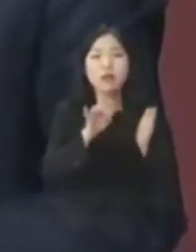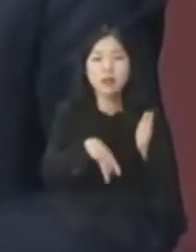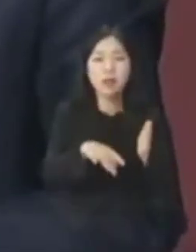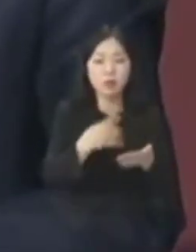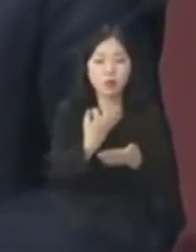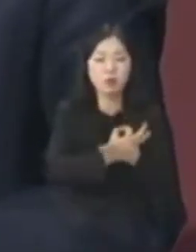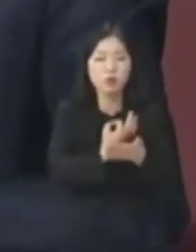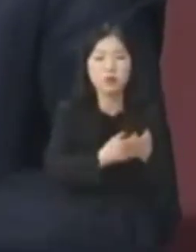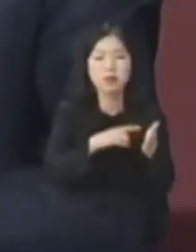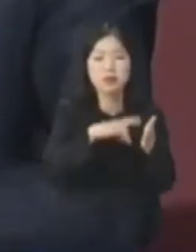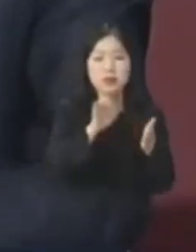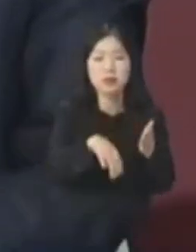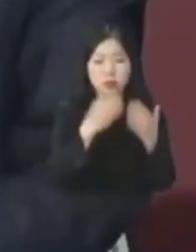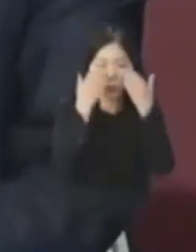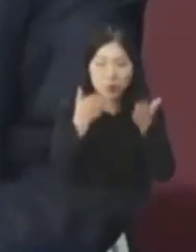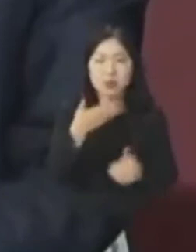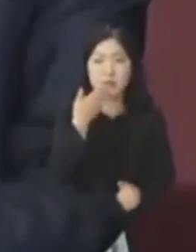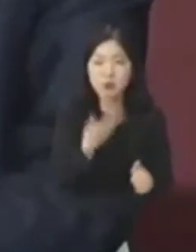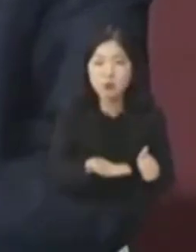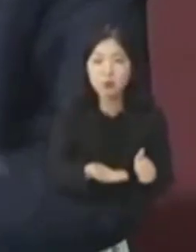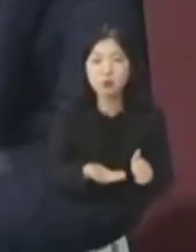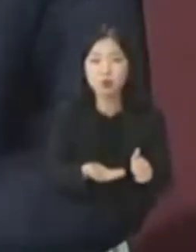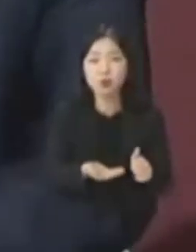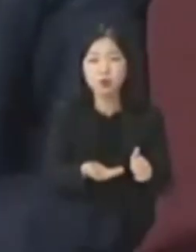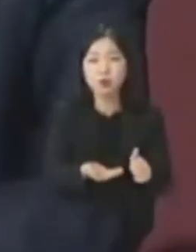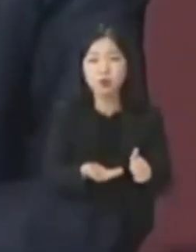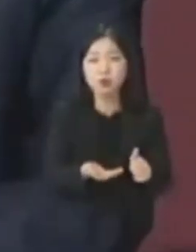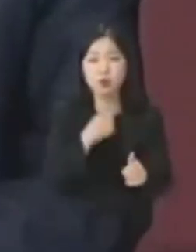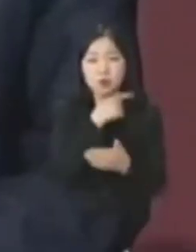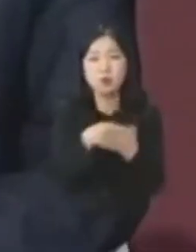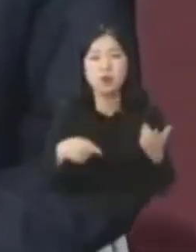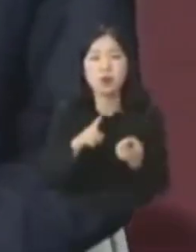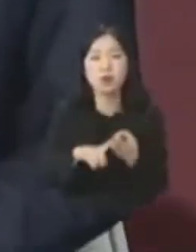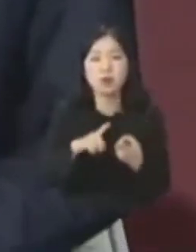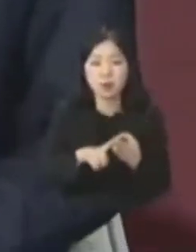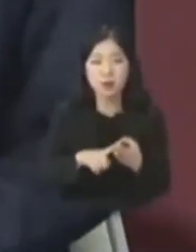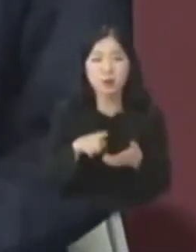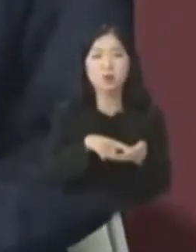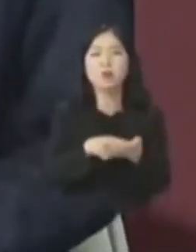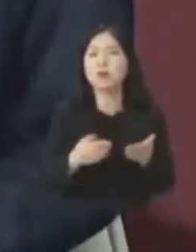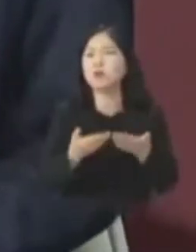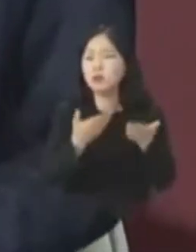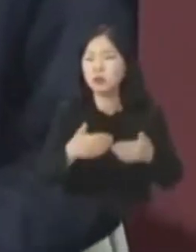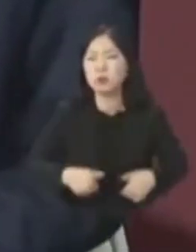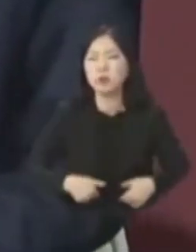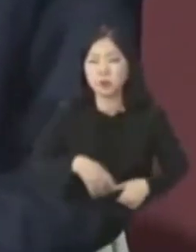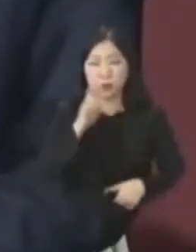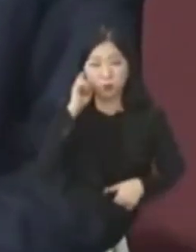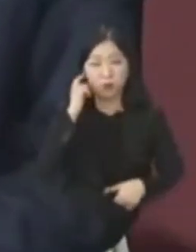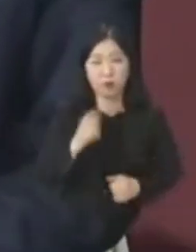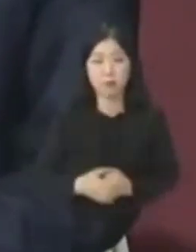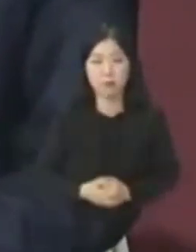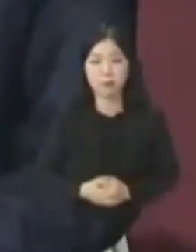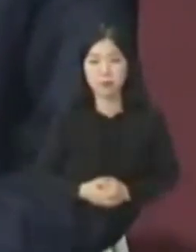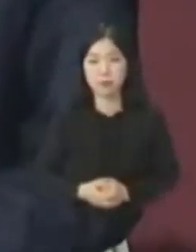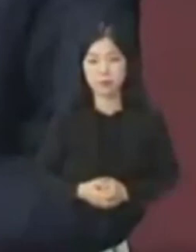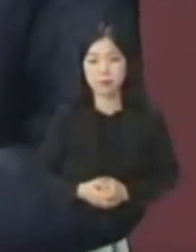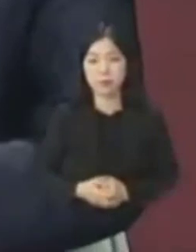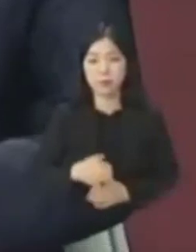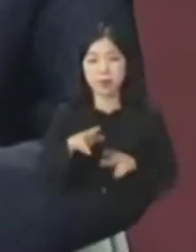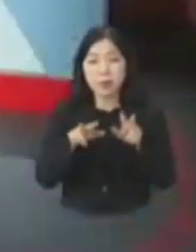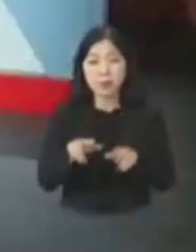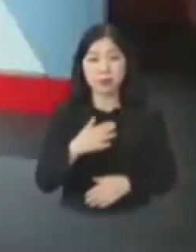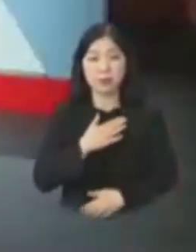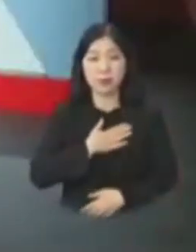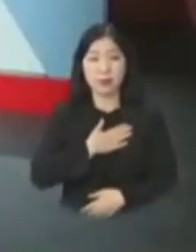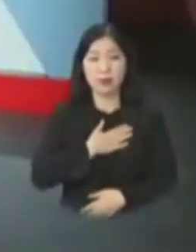좀 해주고 그다음에 기존의 그 손해 입은 부분에 대해서 보상이라도 좀 해주는 네. 것이 좋지 않을까 생각합니다. 시민 여러분 제가 지금